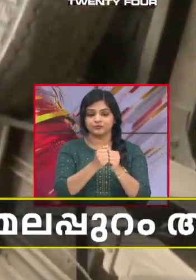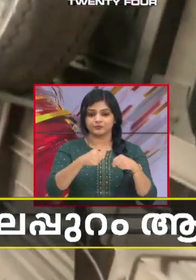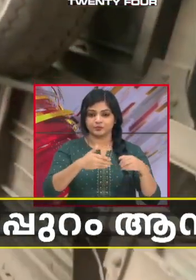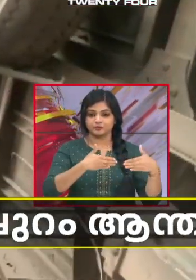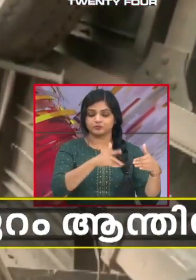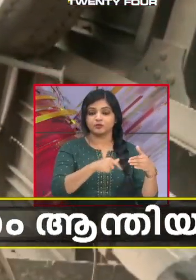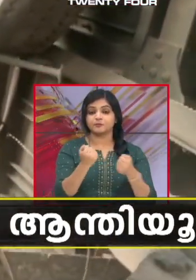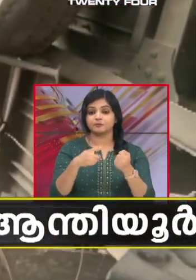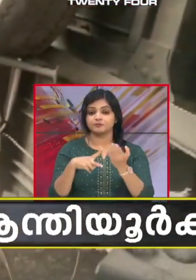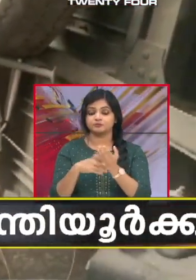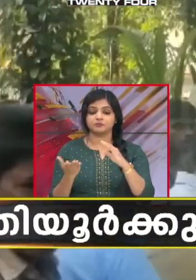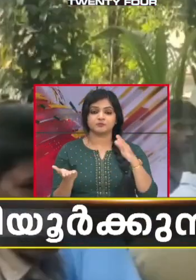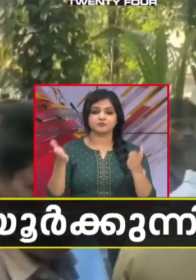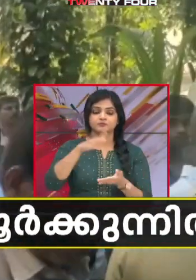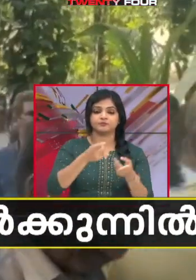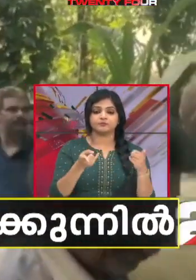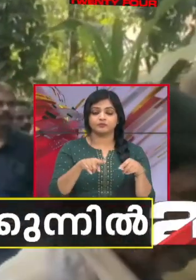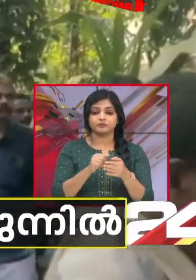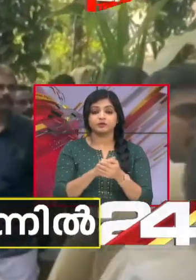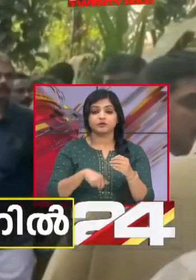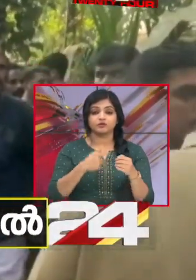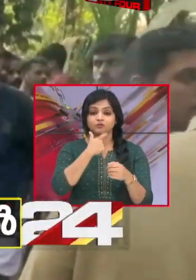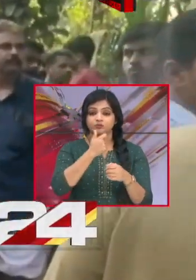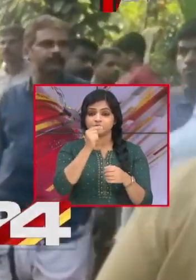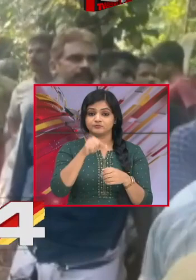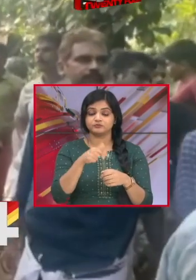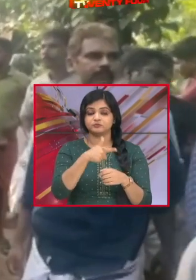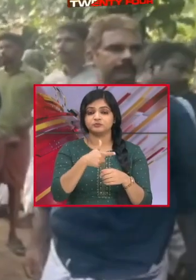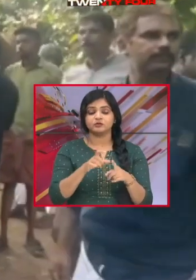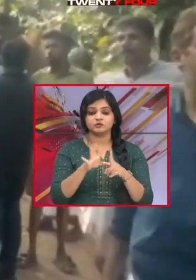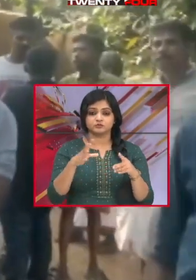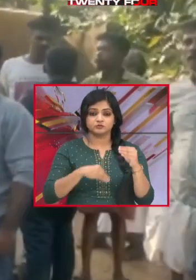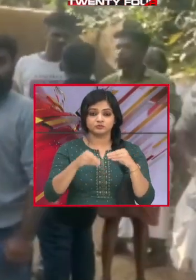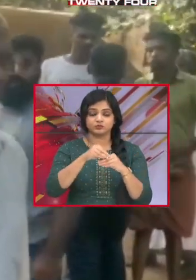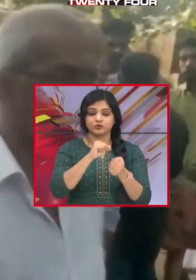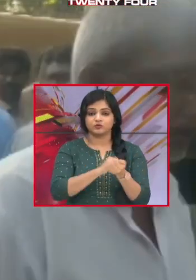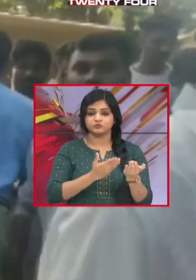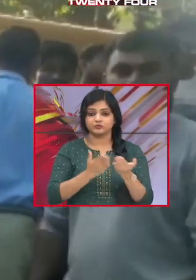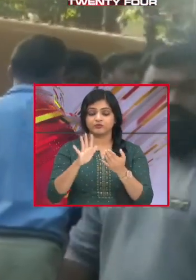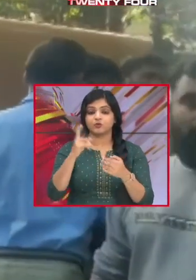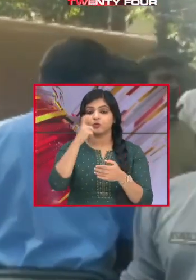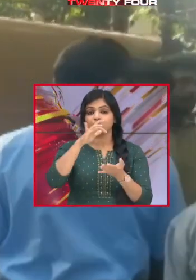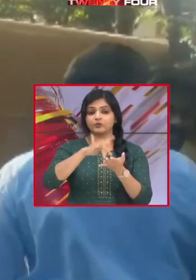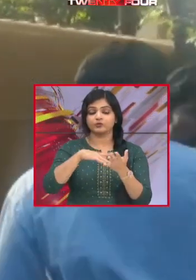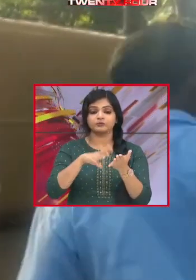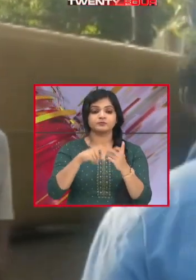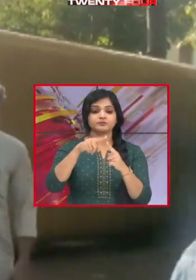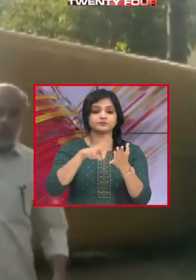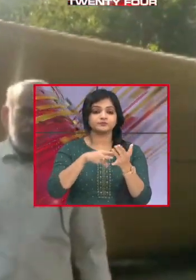മറയുകയായിരുന്നു ഈ ഹയ ഫാത്തിമയുടെ മുത്തച്ഛനും ഗുരുതര പരിക്കുണ്ട് ഇവരെ രണ്ടുപേരെ അതായത് ഹയ ഫാത്തിമയെയും മുത്തച്ഛനെയും കോഴിക്കോട് മിംസ്